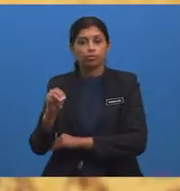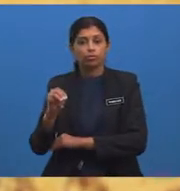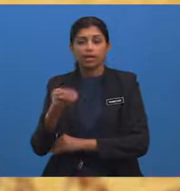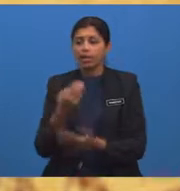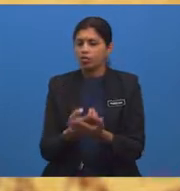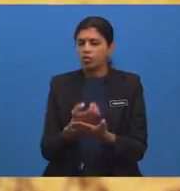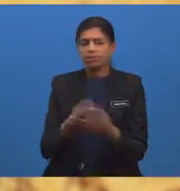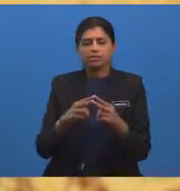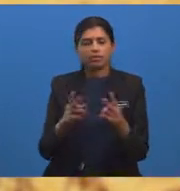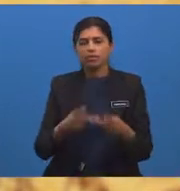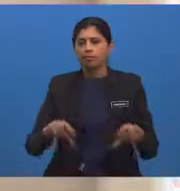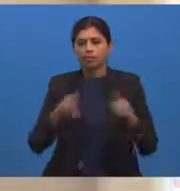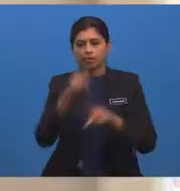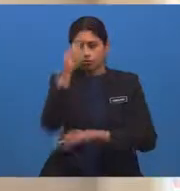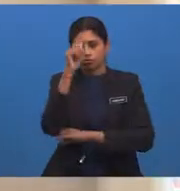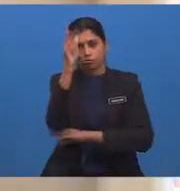kerajaan.